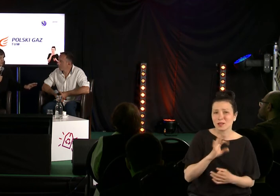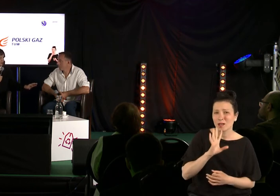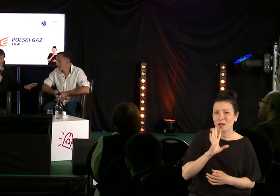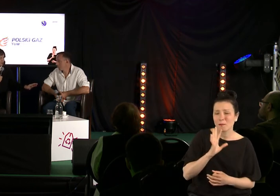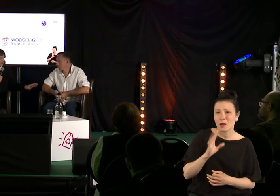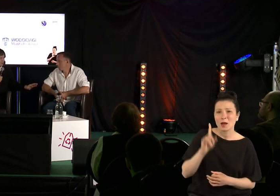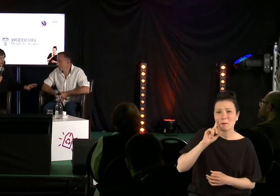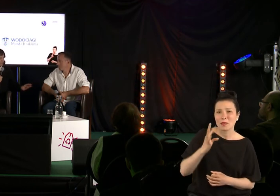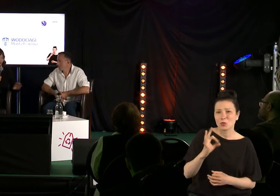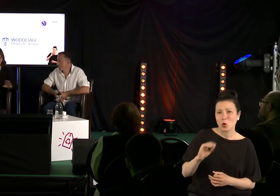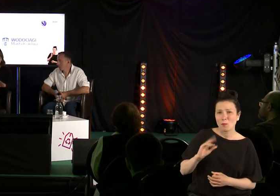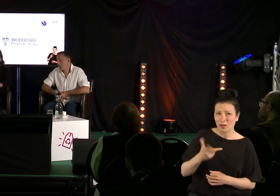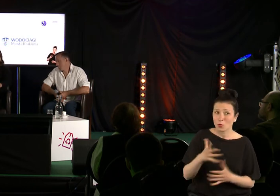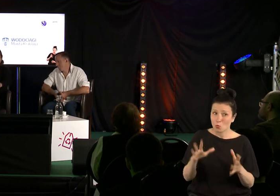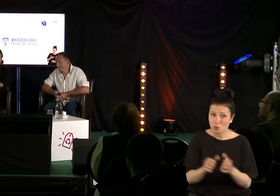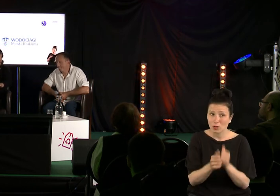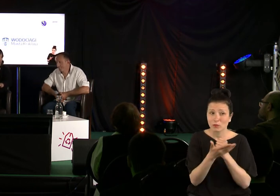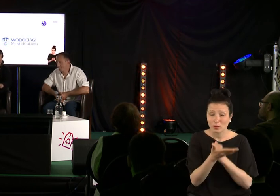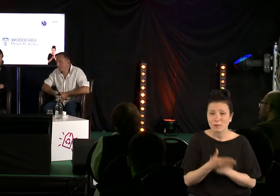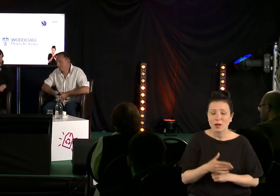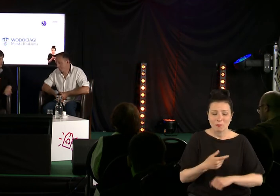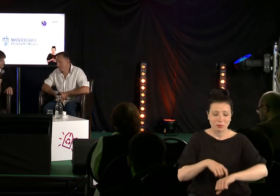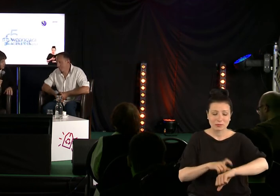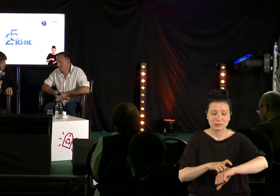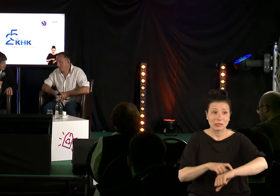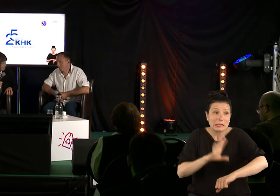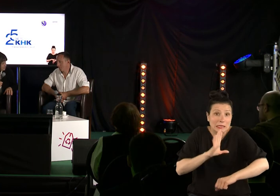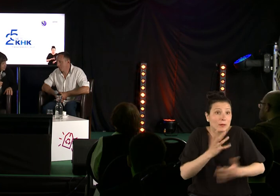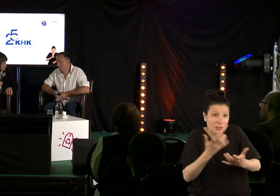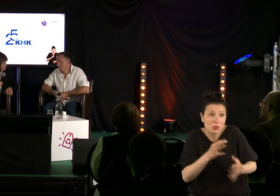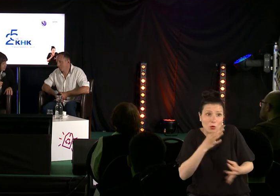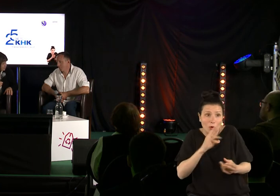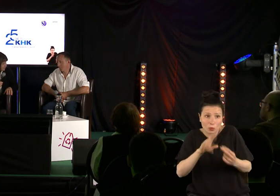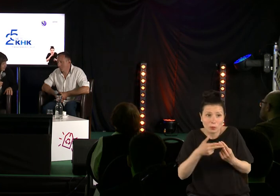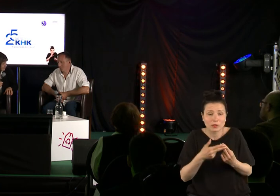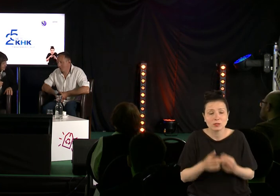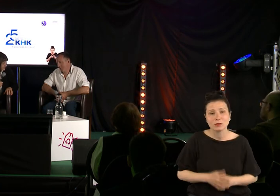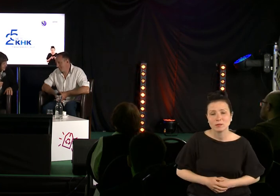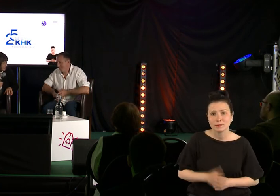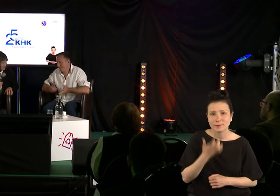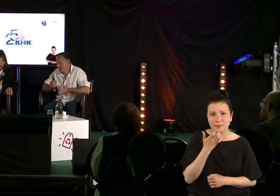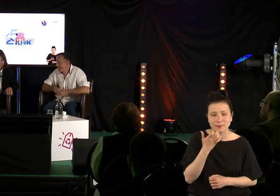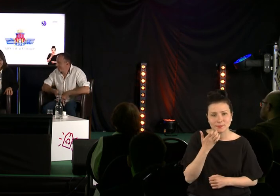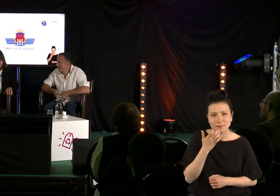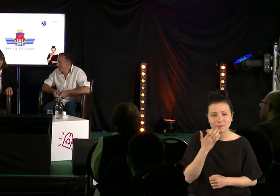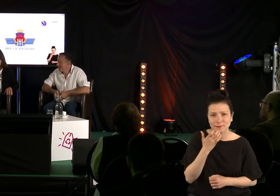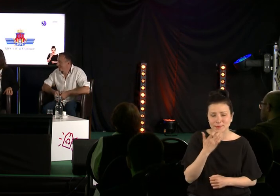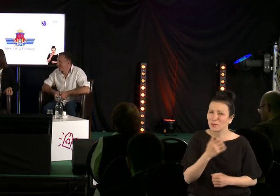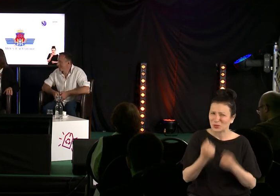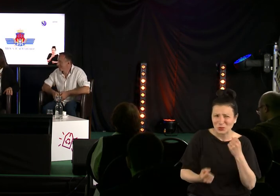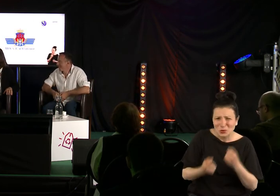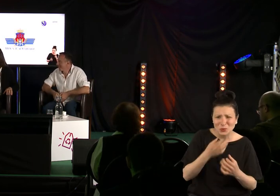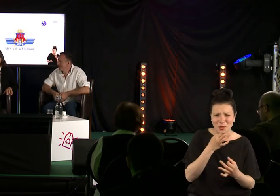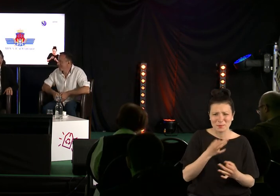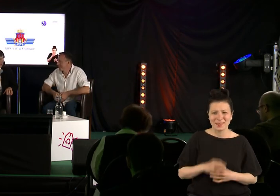Tomku uratowałam pana, bo wskazuję na zegar. Chyba, żeby pan chciał bardzo odpowiedzieć na to pytanie, bo to jest tak trudne